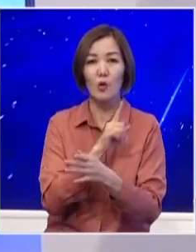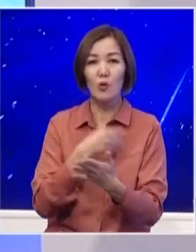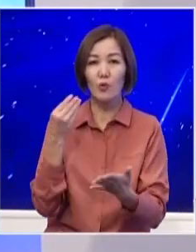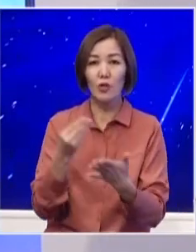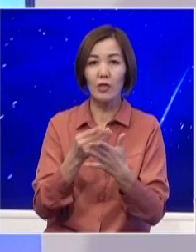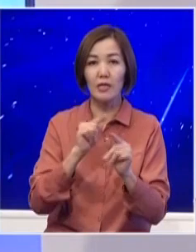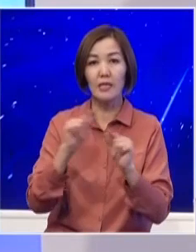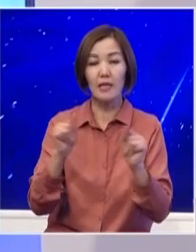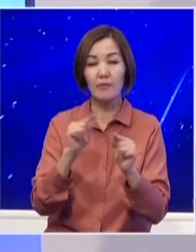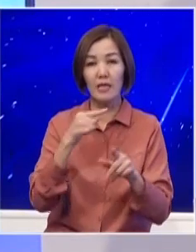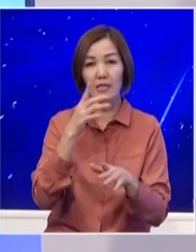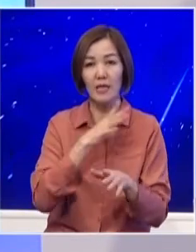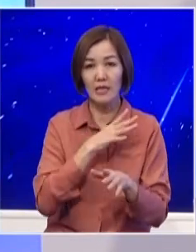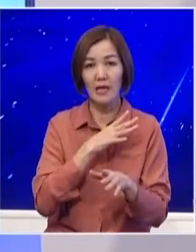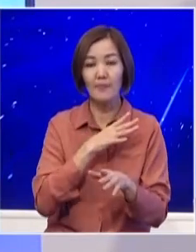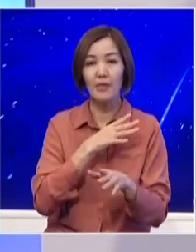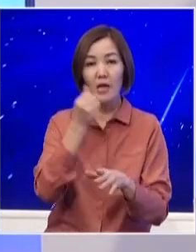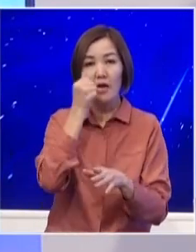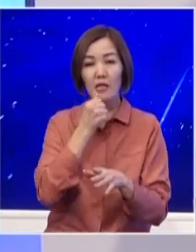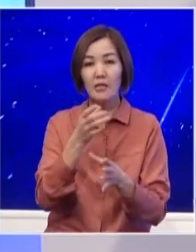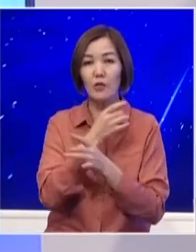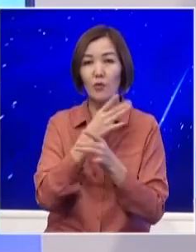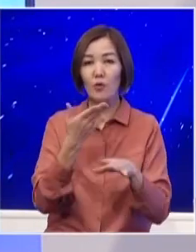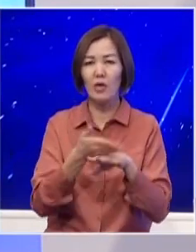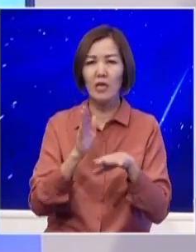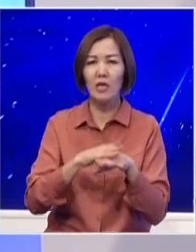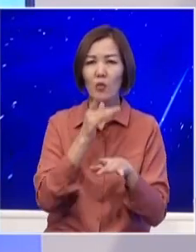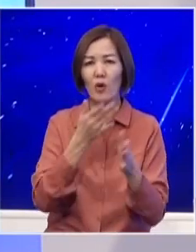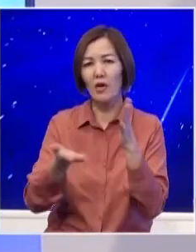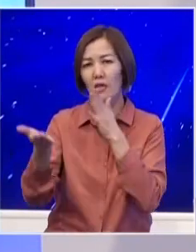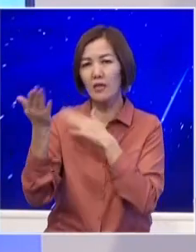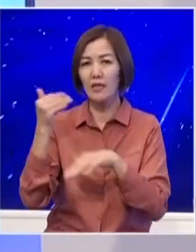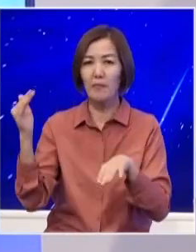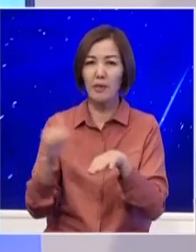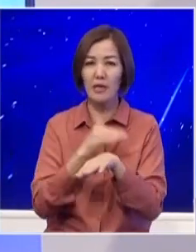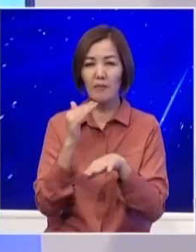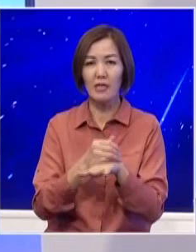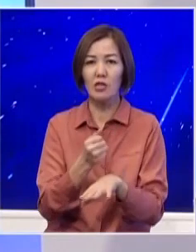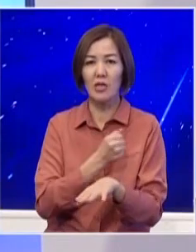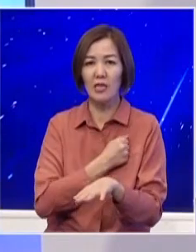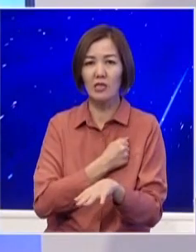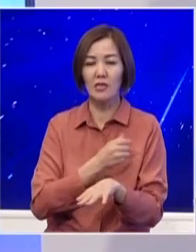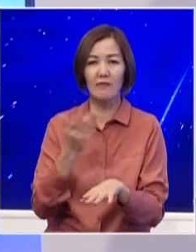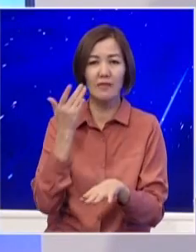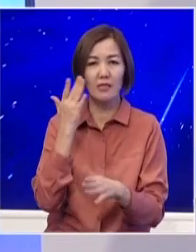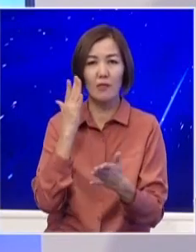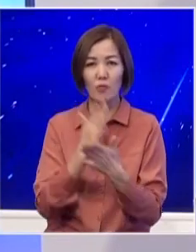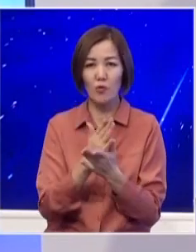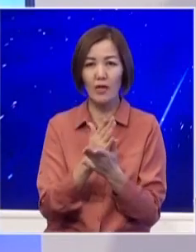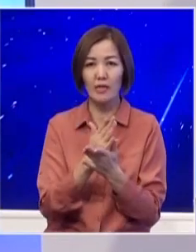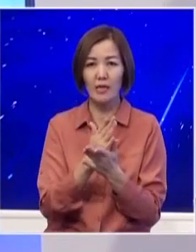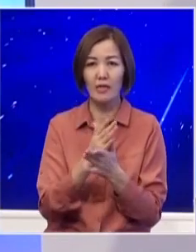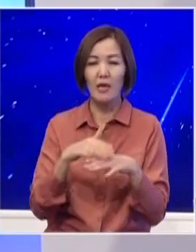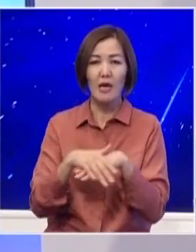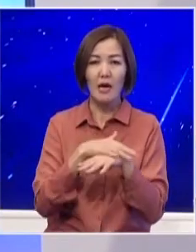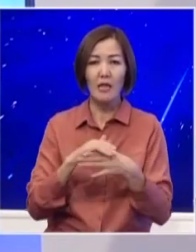кеңінен дәріптелетініне тоқталыпты. Алғыс айту күні қиын-қыстау замандарда да мейірімділік пен жанашырлық таныта білген әрі